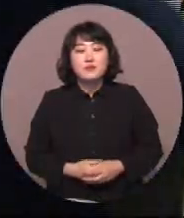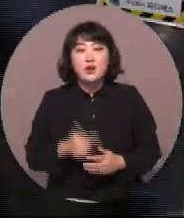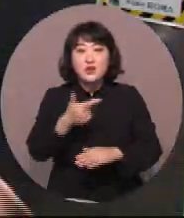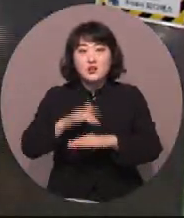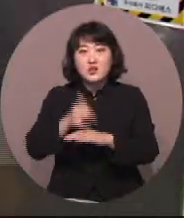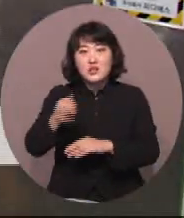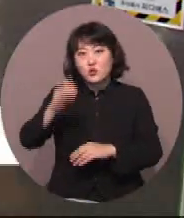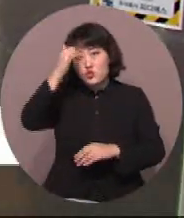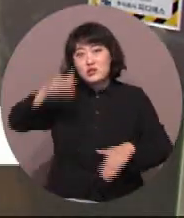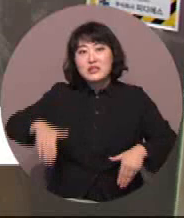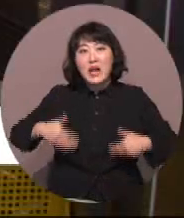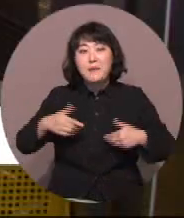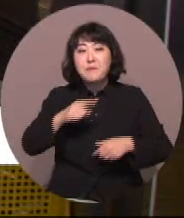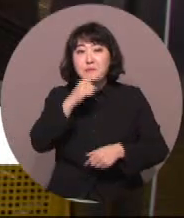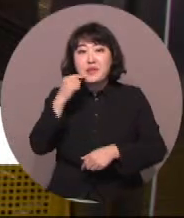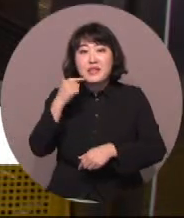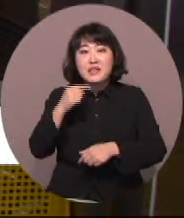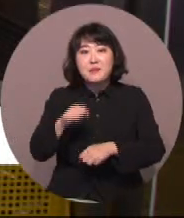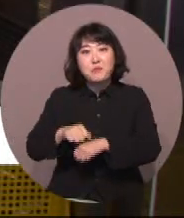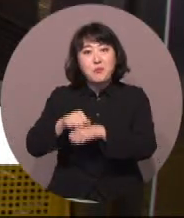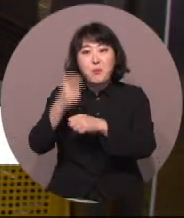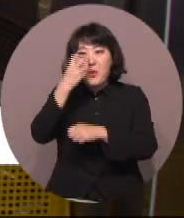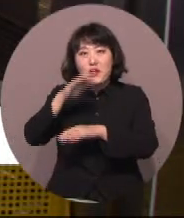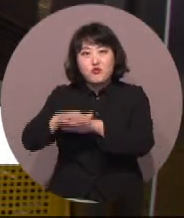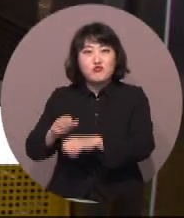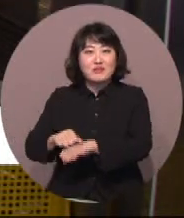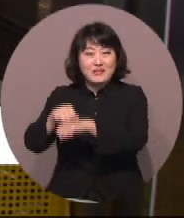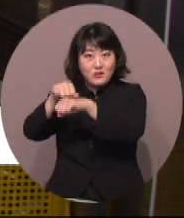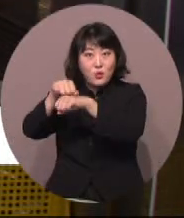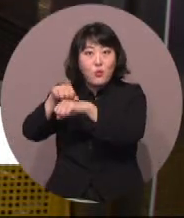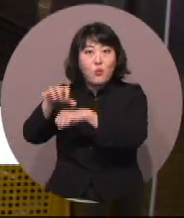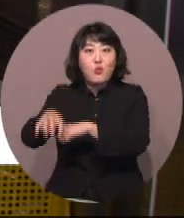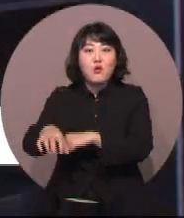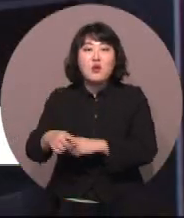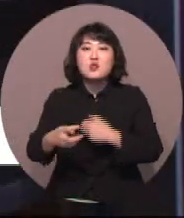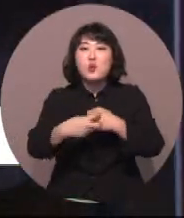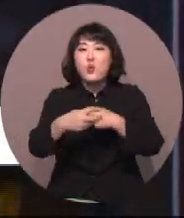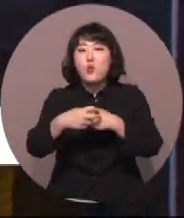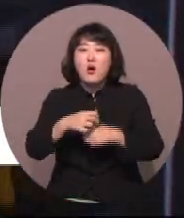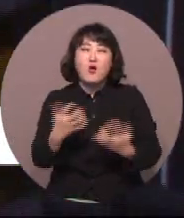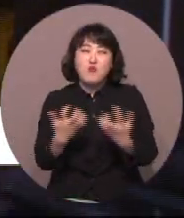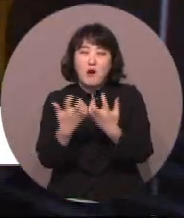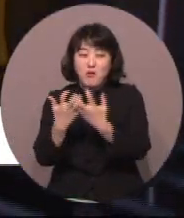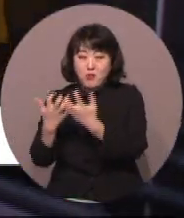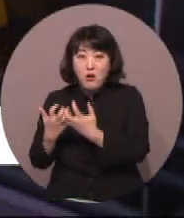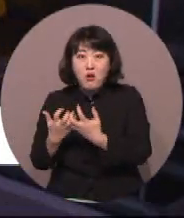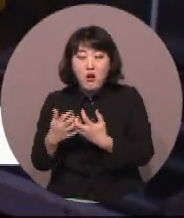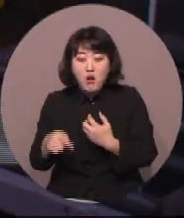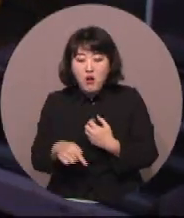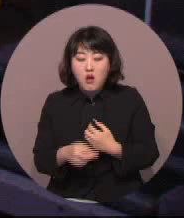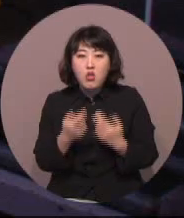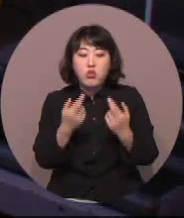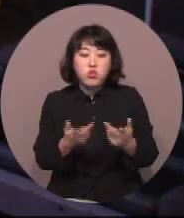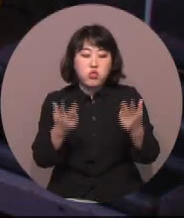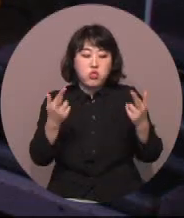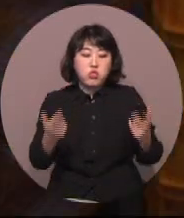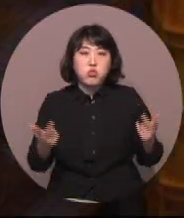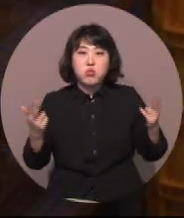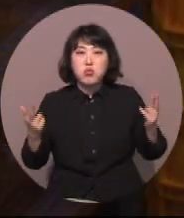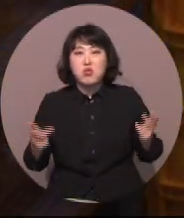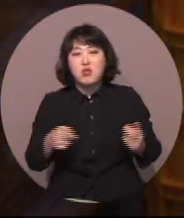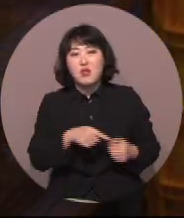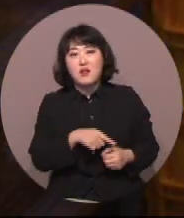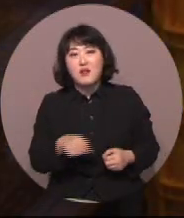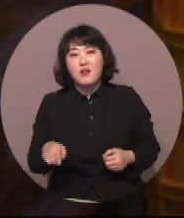대전 세종 충남 혈액원 의 혈액 보관창고 의료기관의 나갈 혈액 뜰로 가득 차야 할 선반 들이 텅 비었습니다